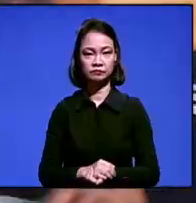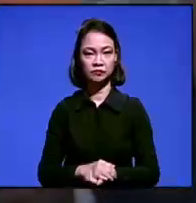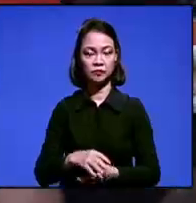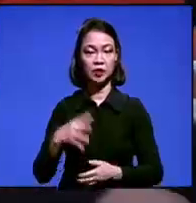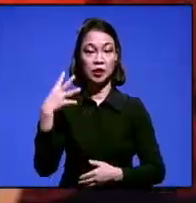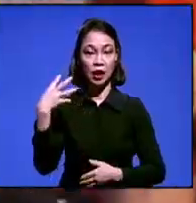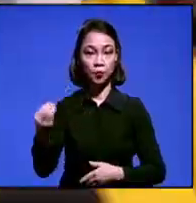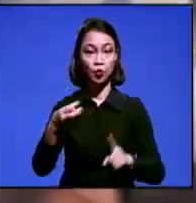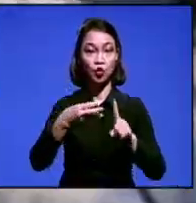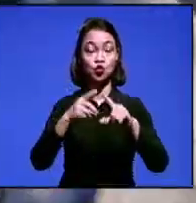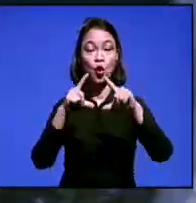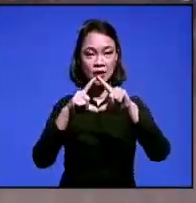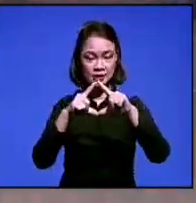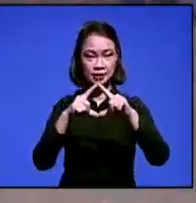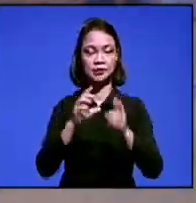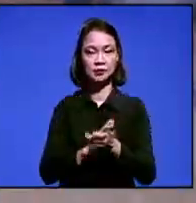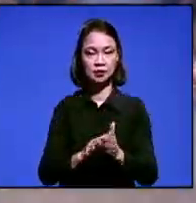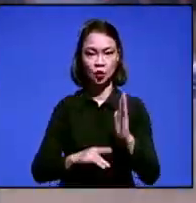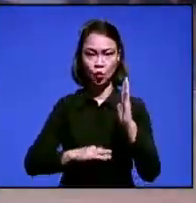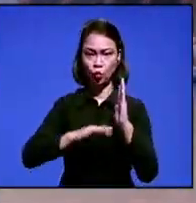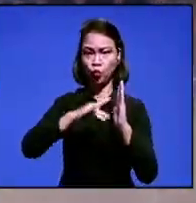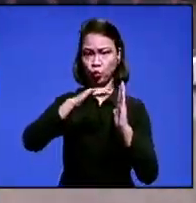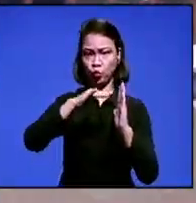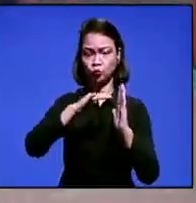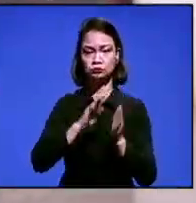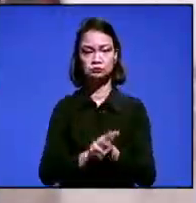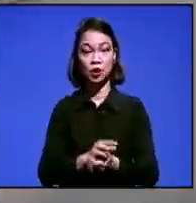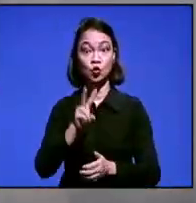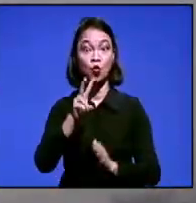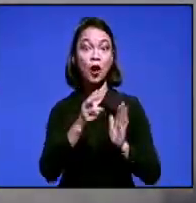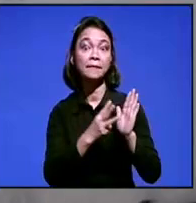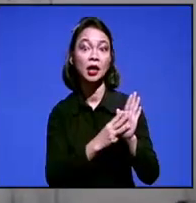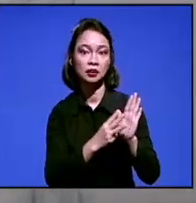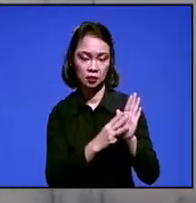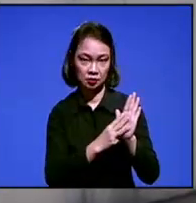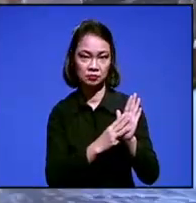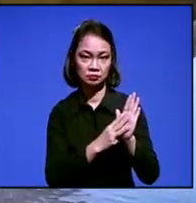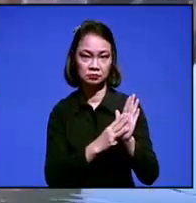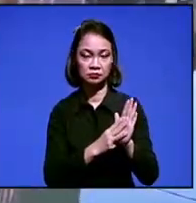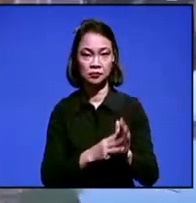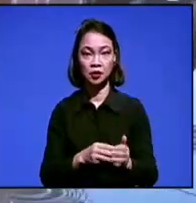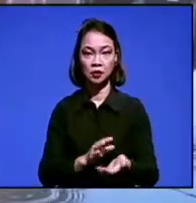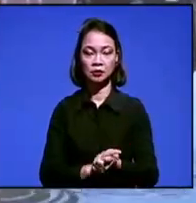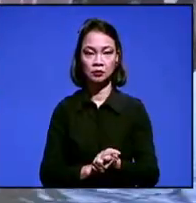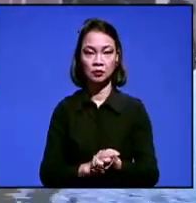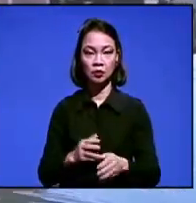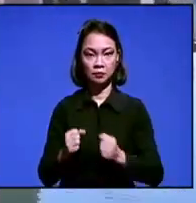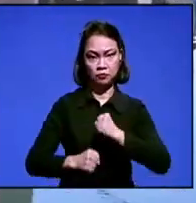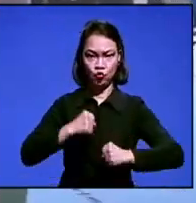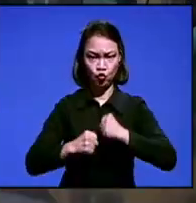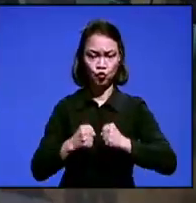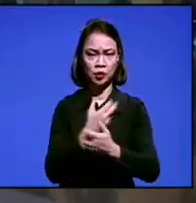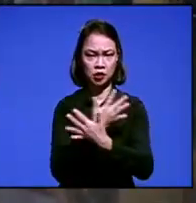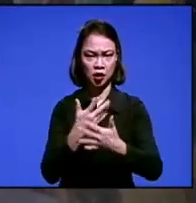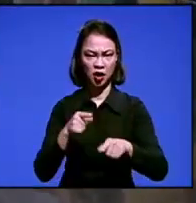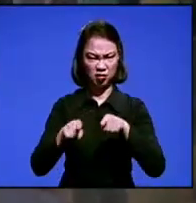Kampung Bojong Asih Dayeuhkolot ketinggian air bahkan mencapai dua meter imbasnya aktivitas warga terganggu warga